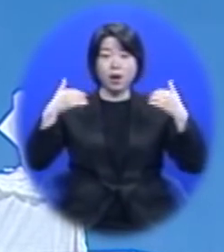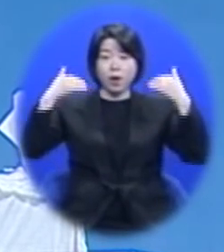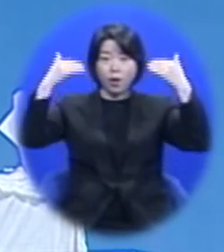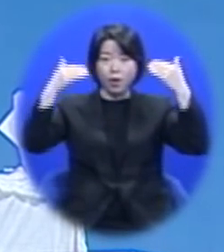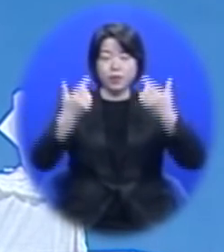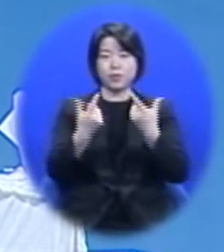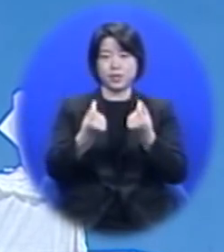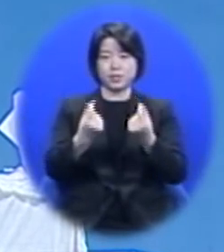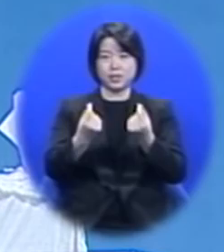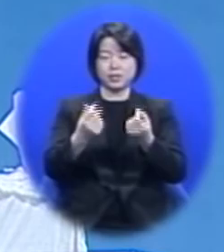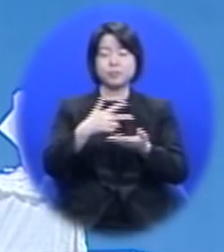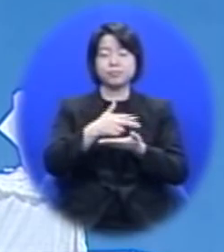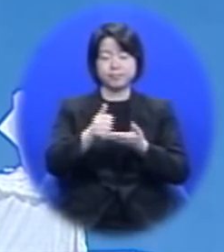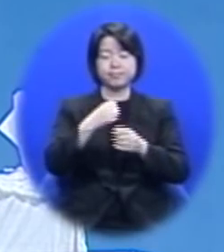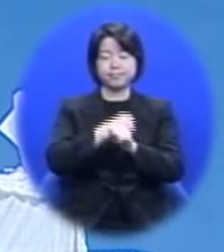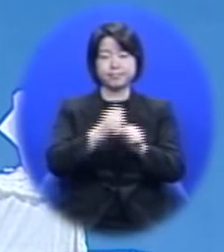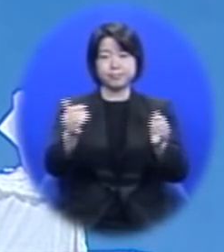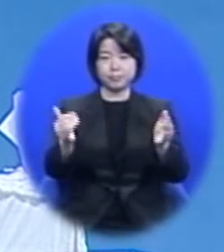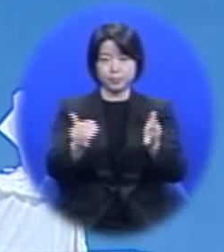주님이 하셨습니다.